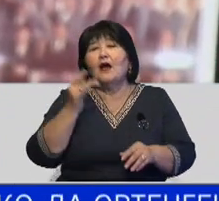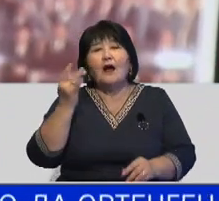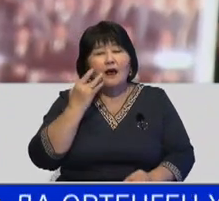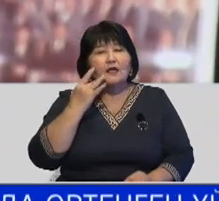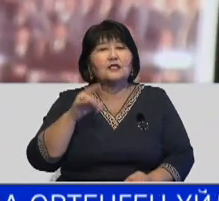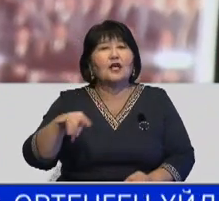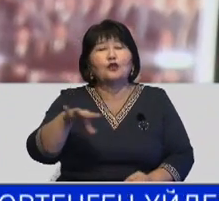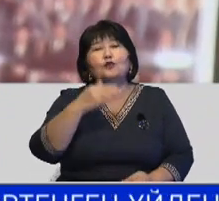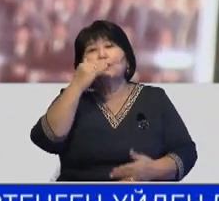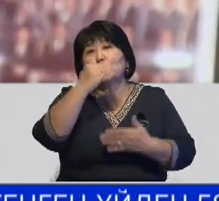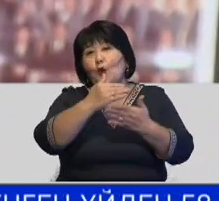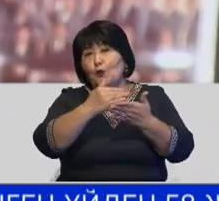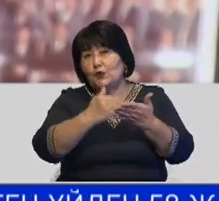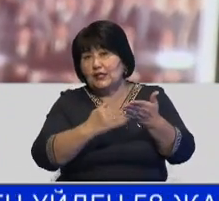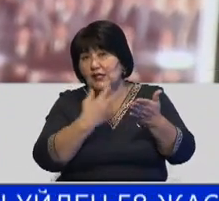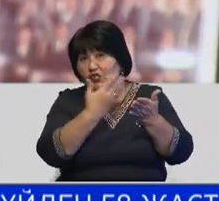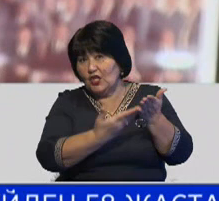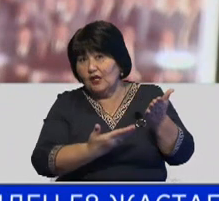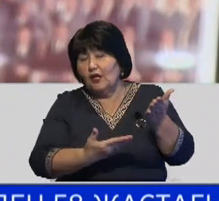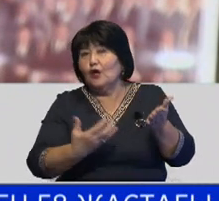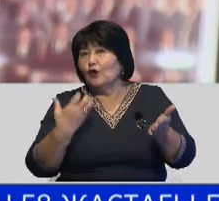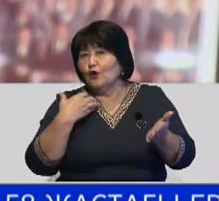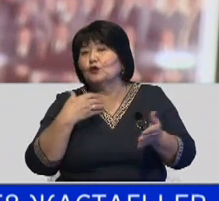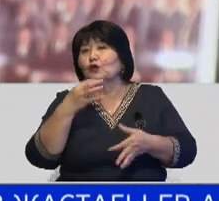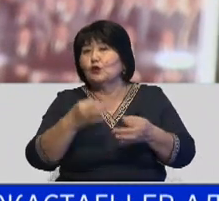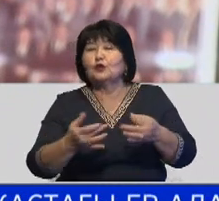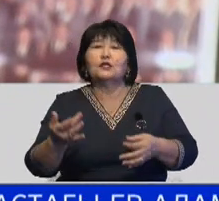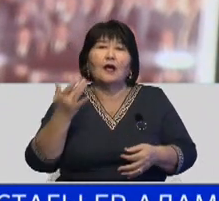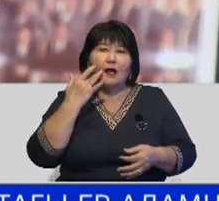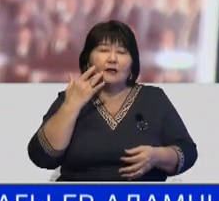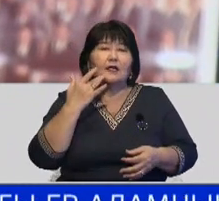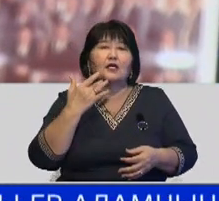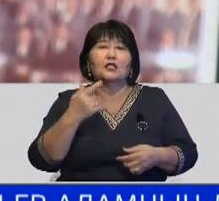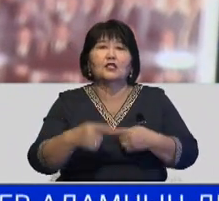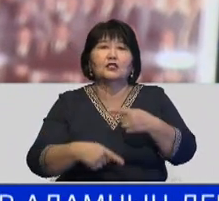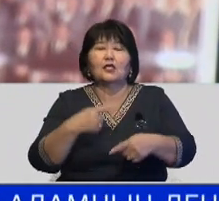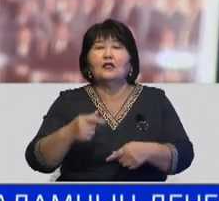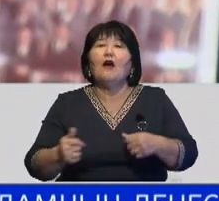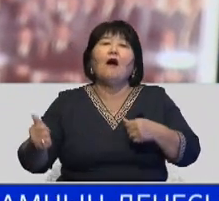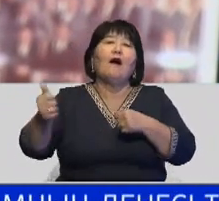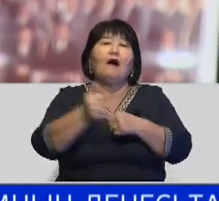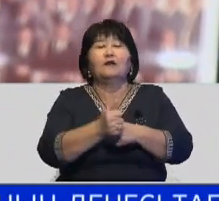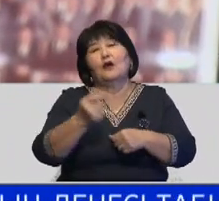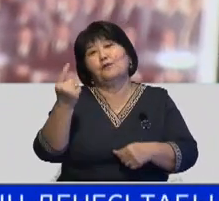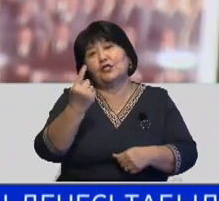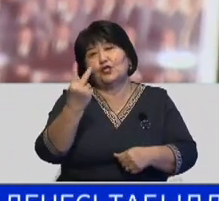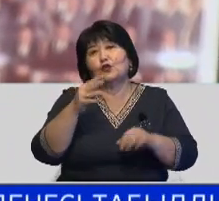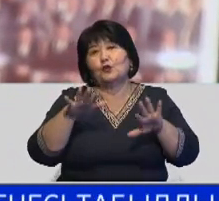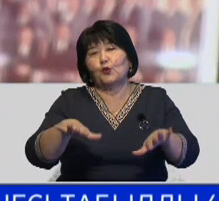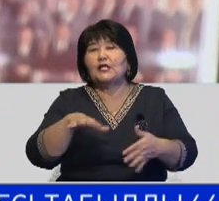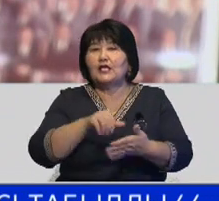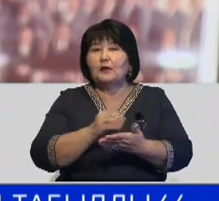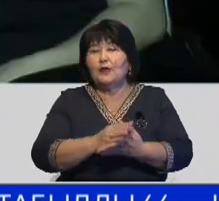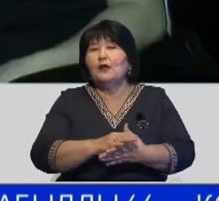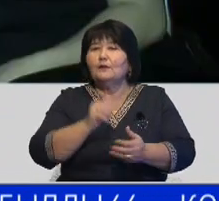Әрқашан республикалық көрсеткіште Қызылорданың соттары әрқашан алдыңғы орында, бірінші, екінші орында иеленіп